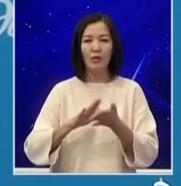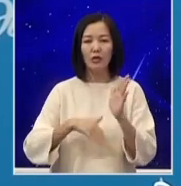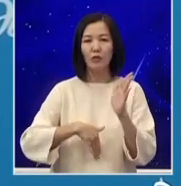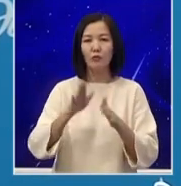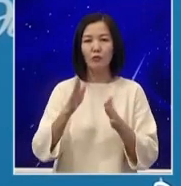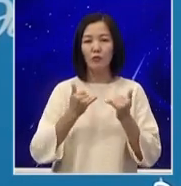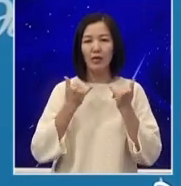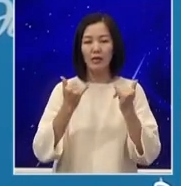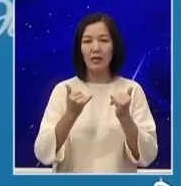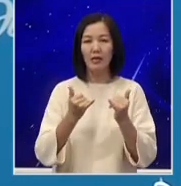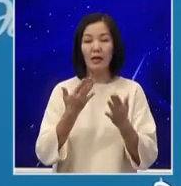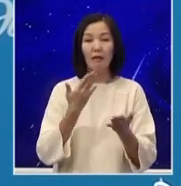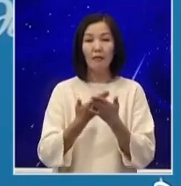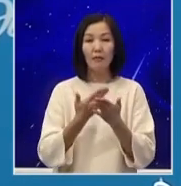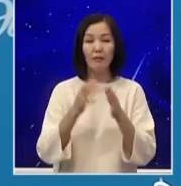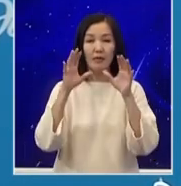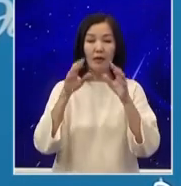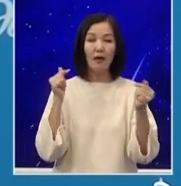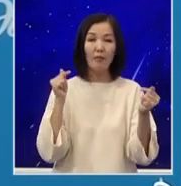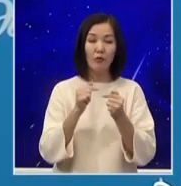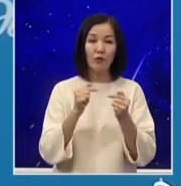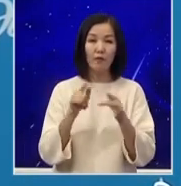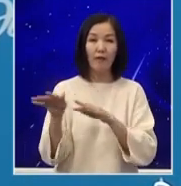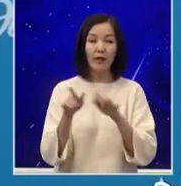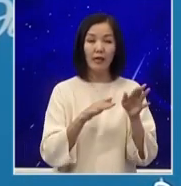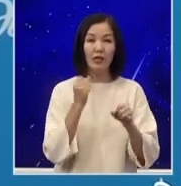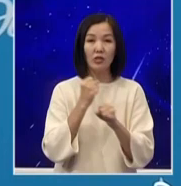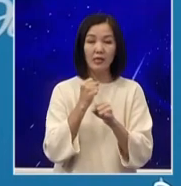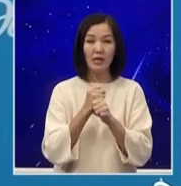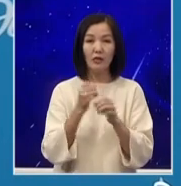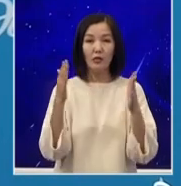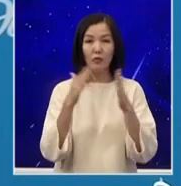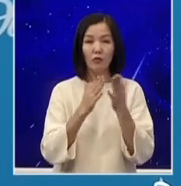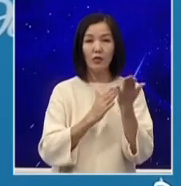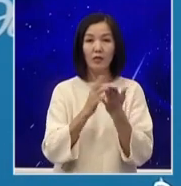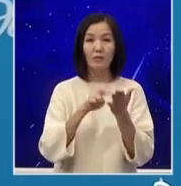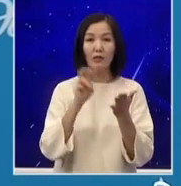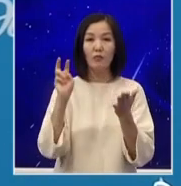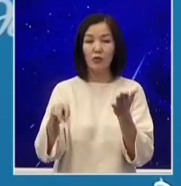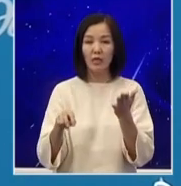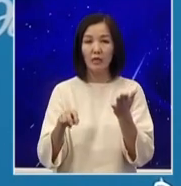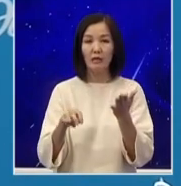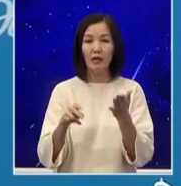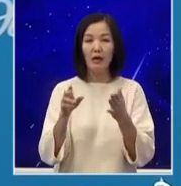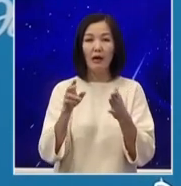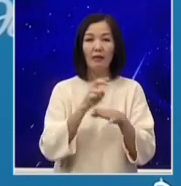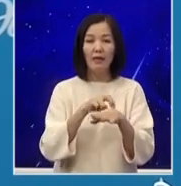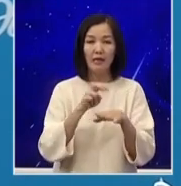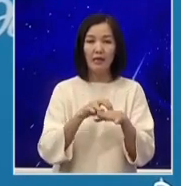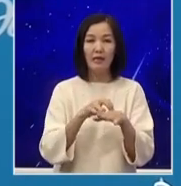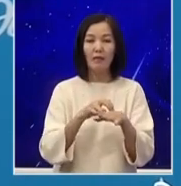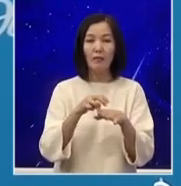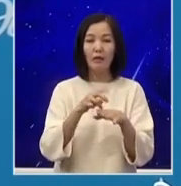жақсартуға бағытталды. Егерде заңға қайшы әрекет жасаған жағдайда үйінен және қызметінен босатылады. Сондай-ақ дәрігерлер мен мұғалімдерді